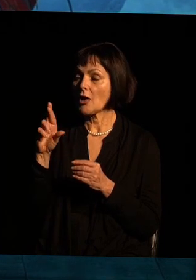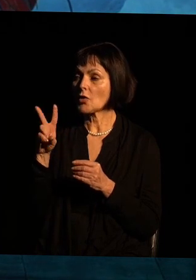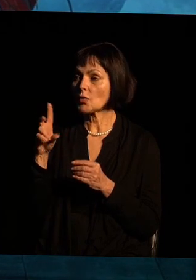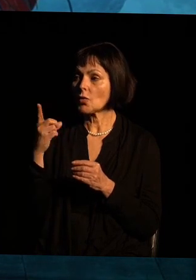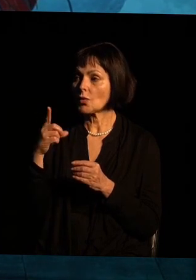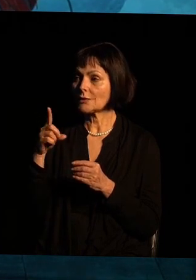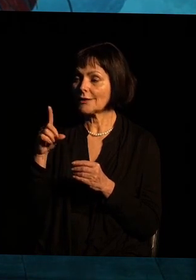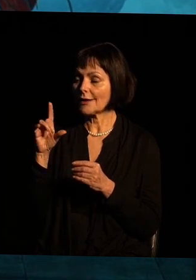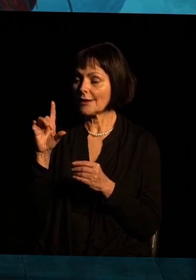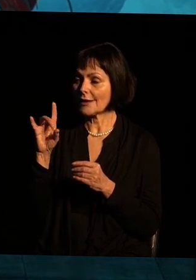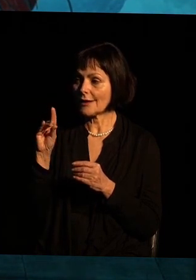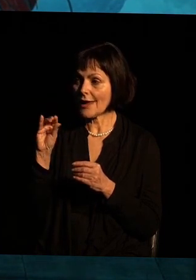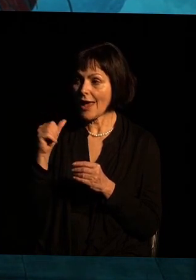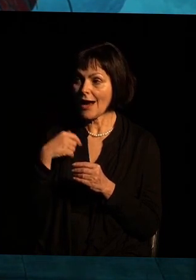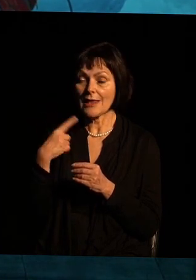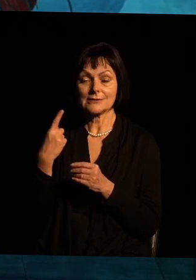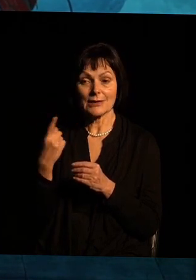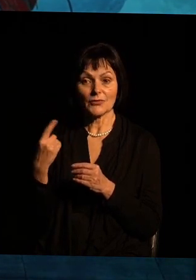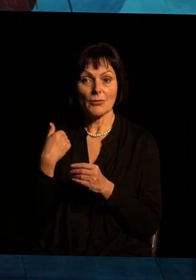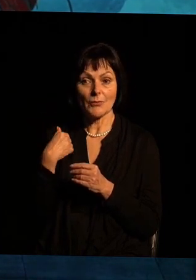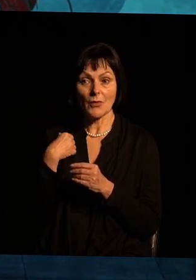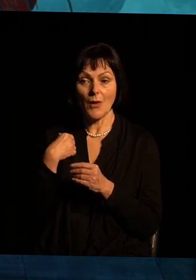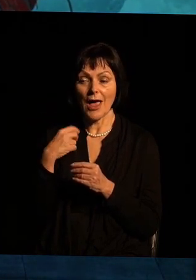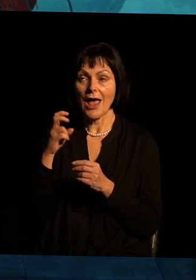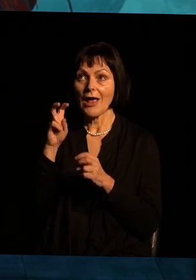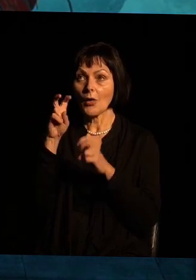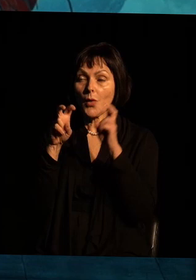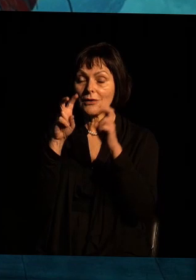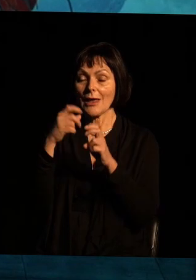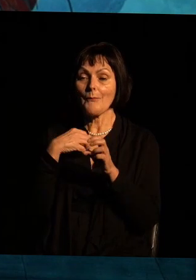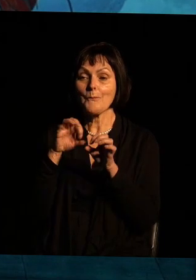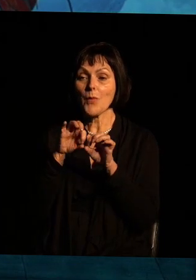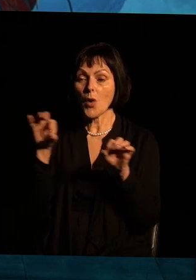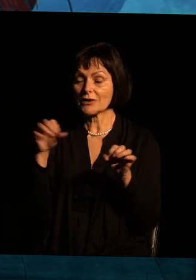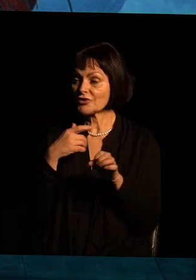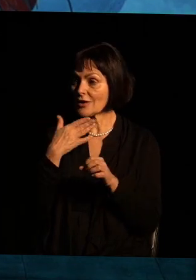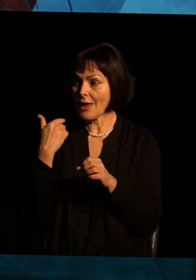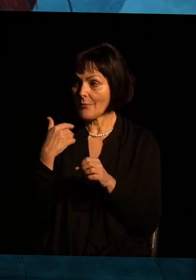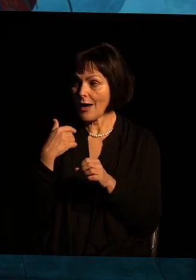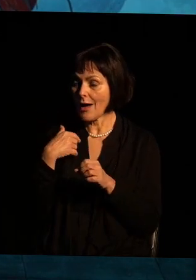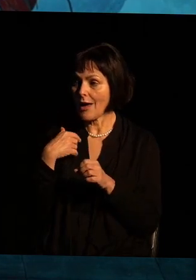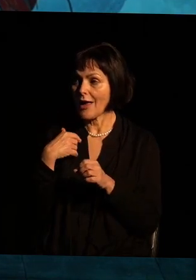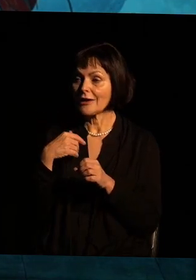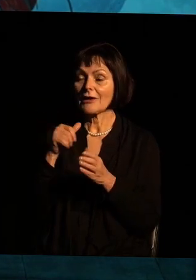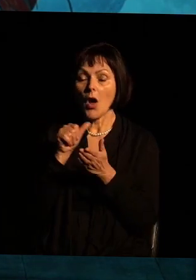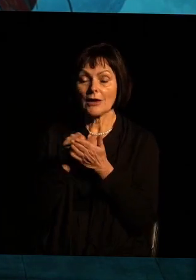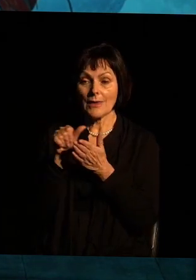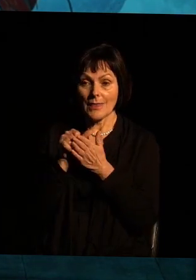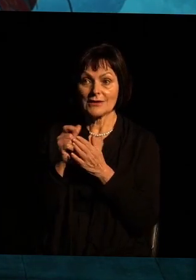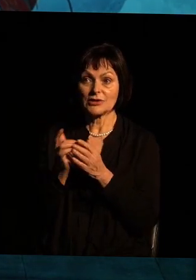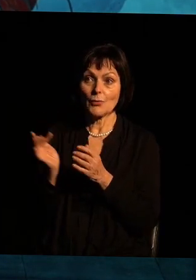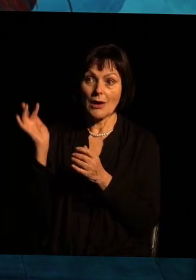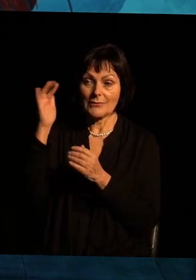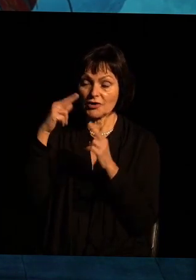ale samotnie, bo i tak była partia, górne były niezaporęczowane, że wszedłem o 11 i już byłem na